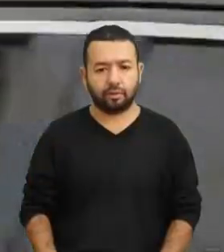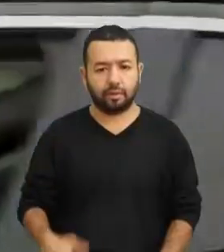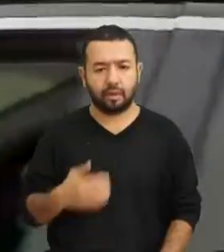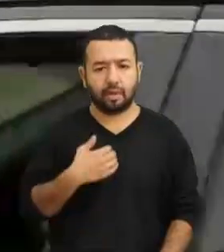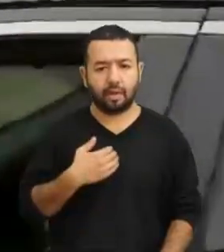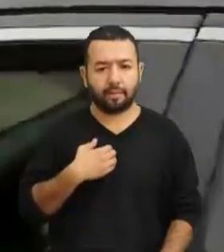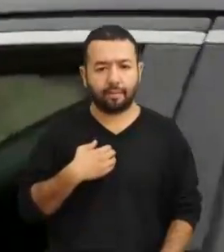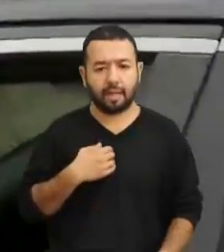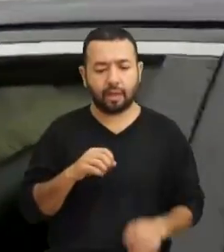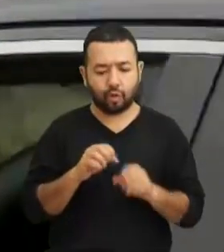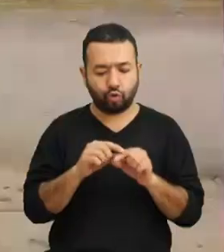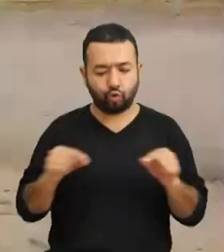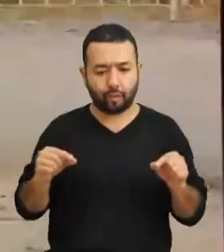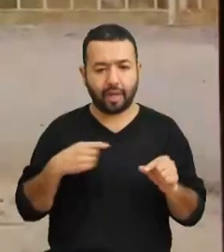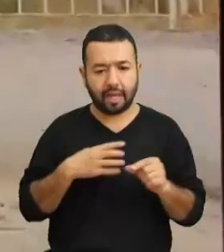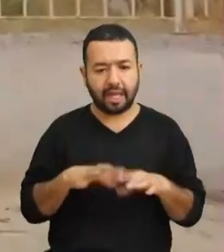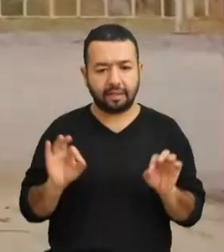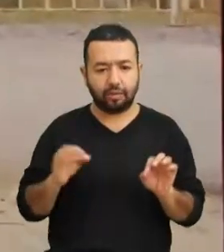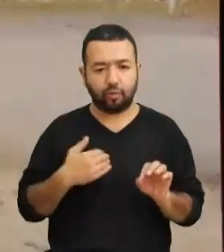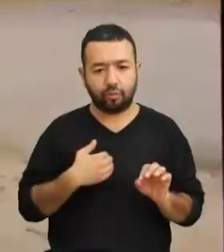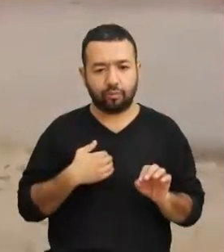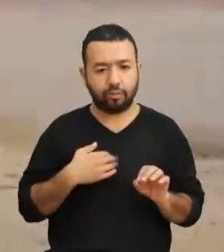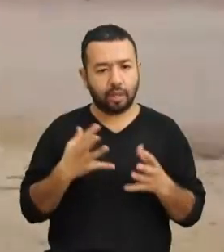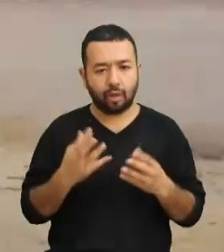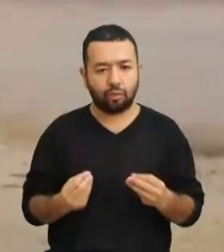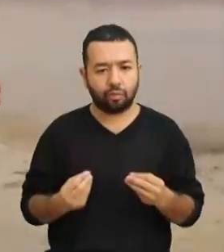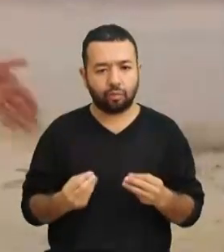Ben de çomağı hazırlıyordum Şükrü.